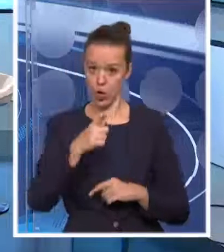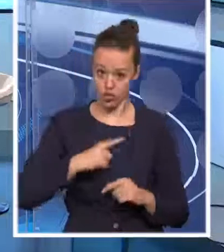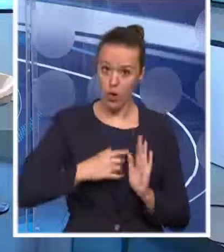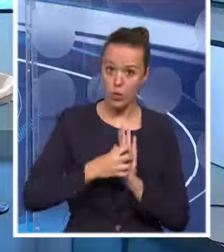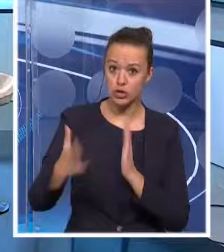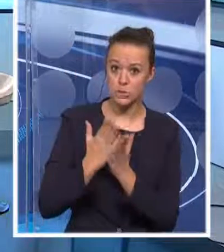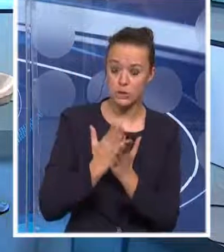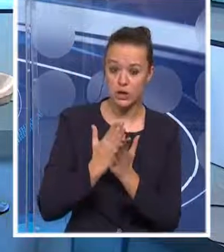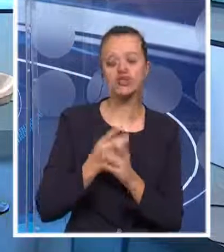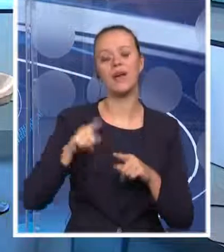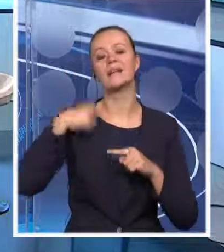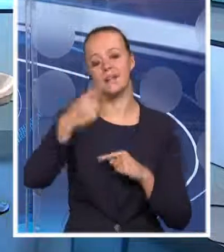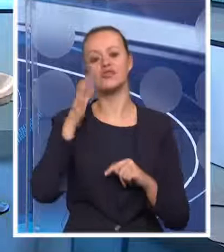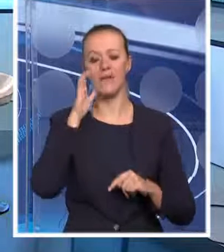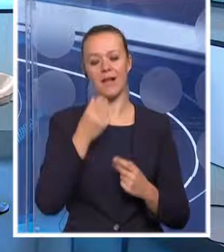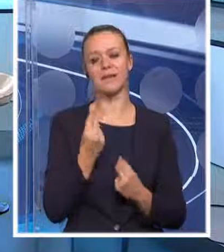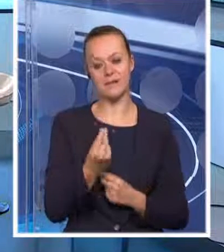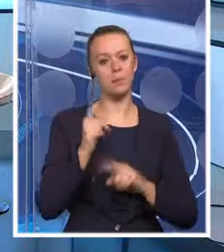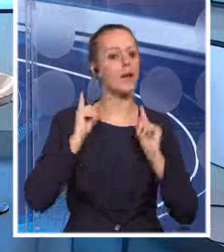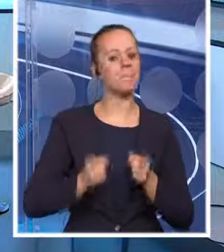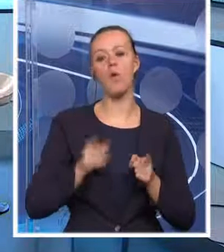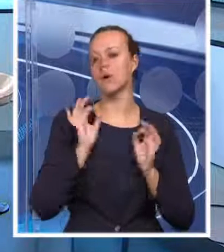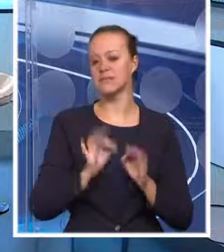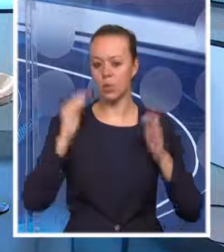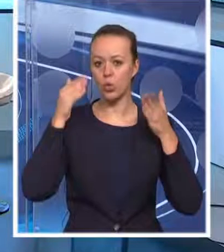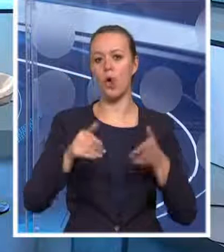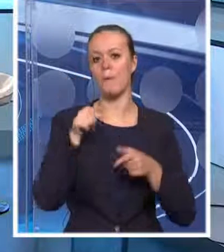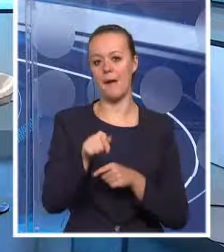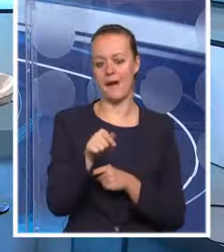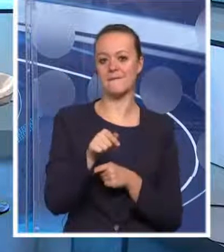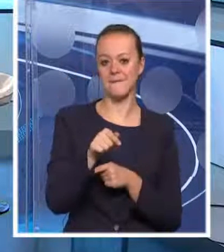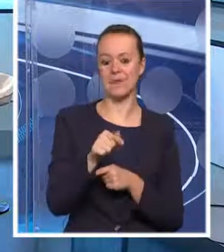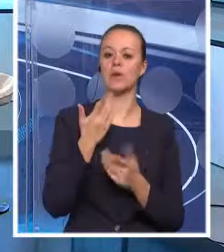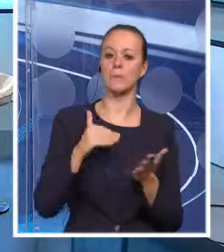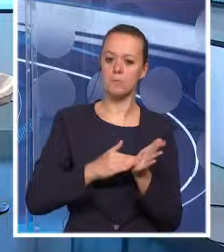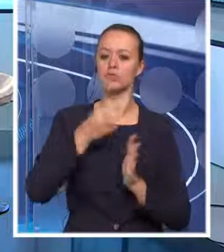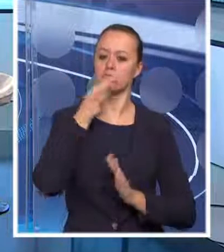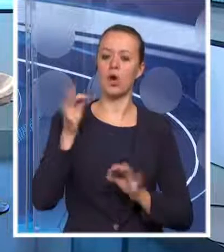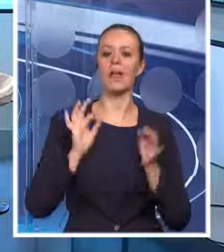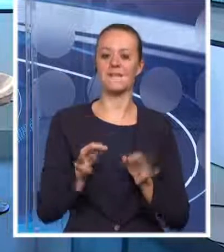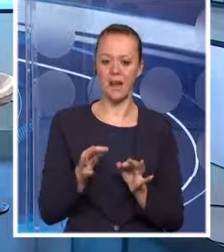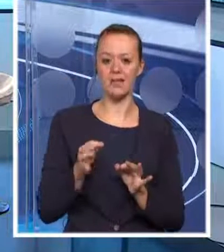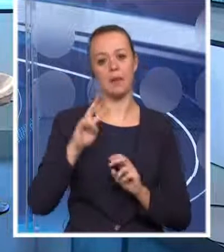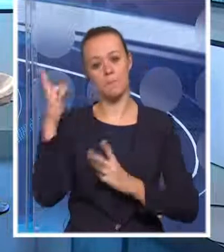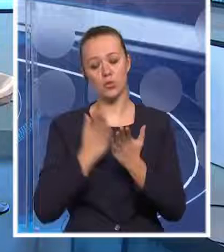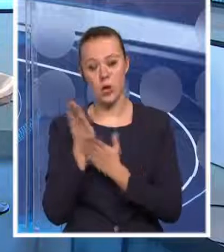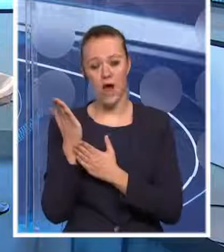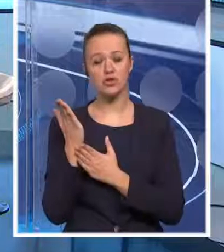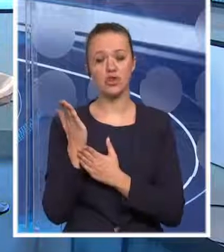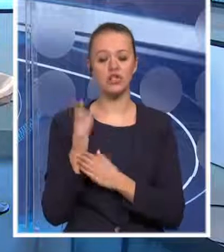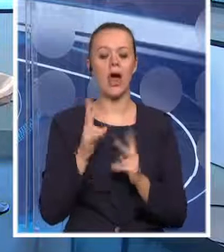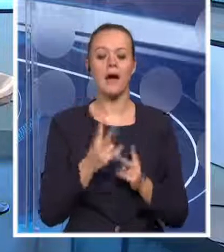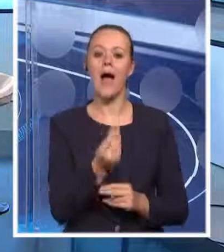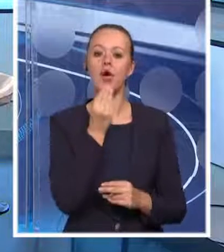zaživi? Sledeća vlada Srbije će sigurno morati time da se pozabavi na jedan još kvalitetniji način, drugačiji način kako bi